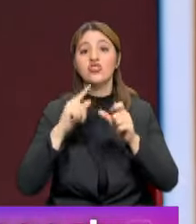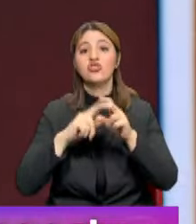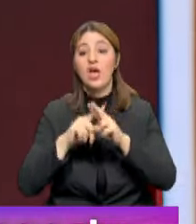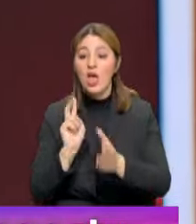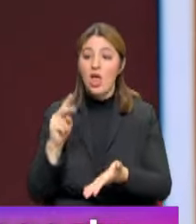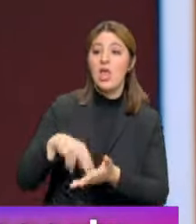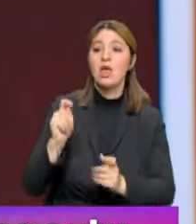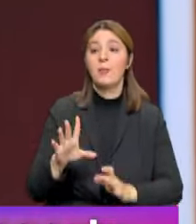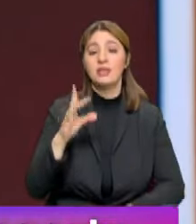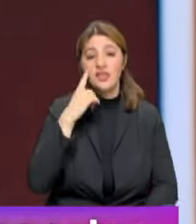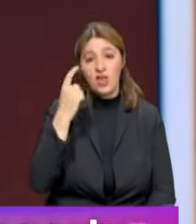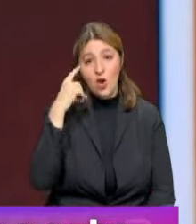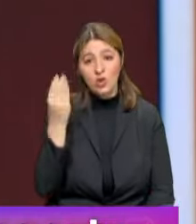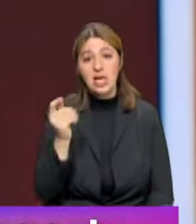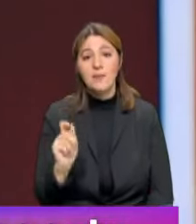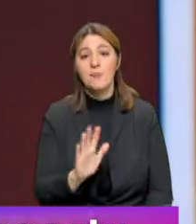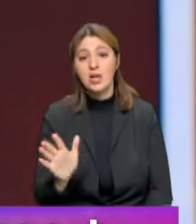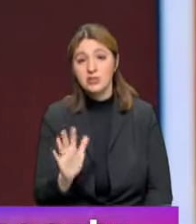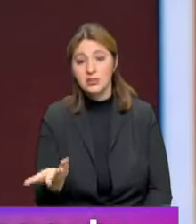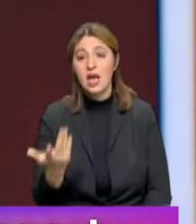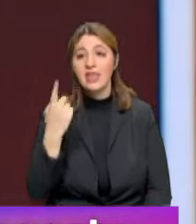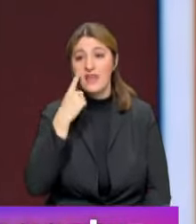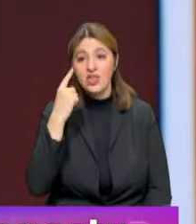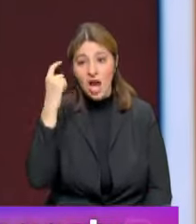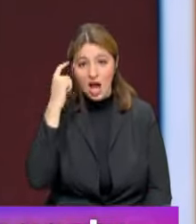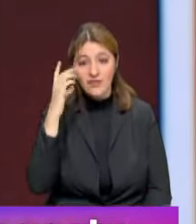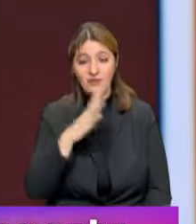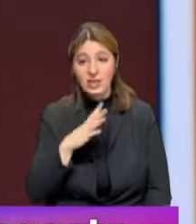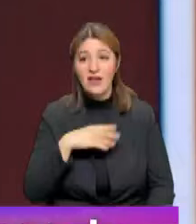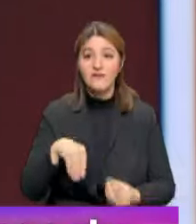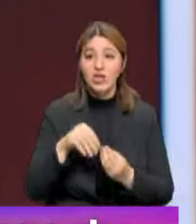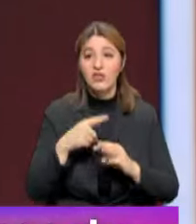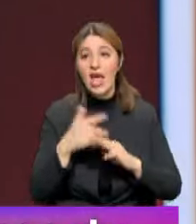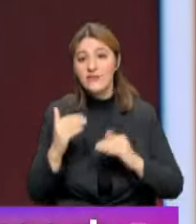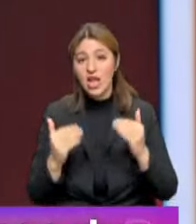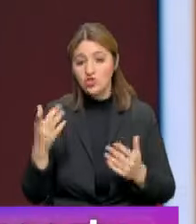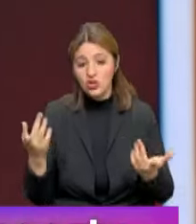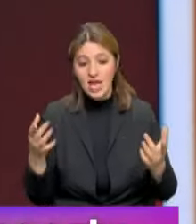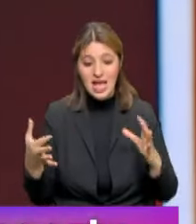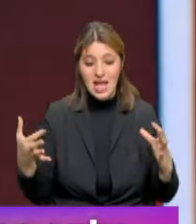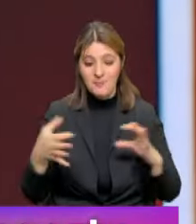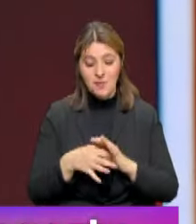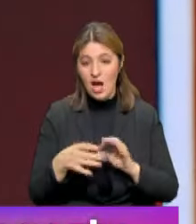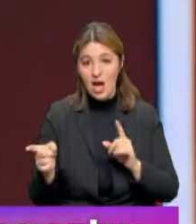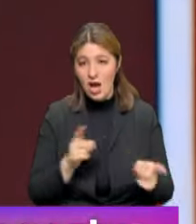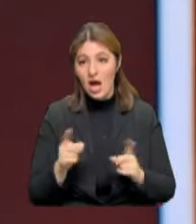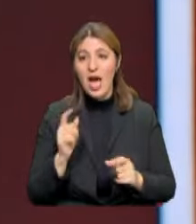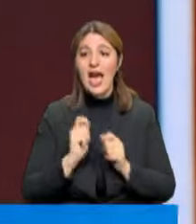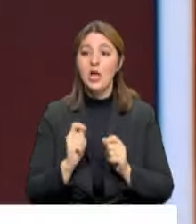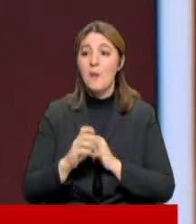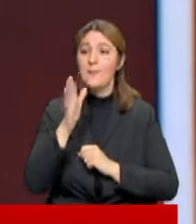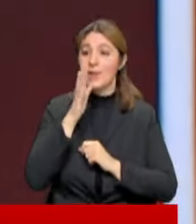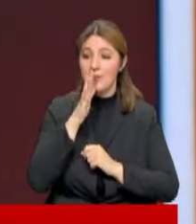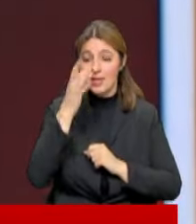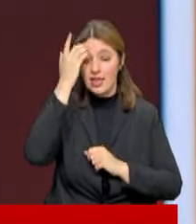devlet aklı varsa olmaz devlet aklı varsa faiz ve enflasyon ilişkisinde ekonomi